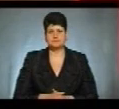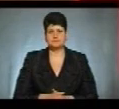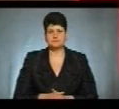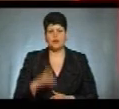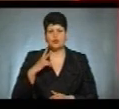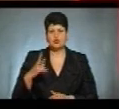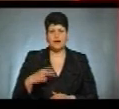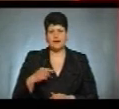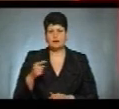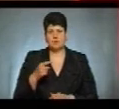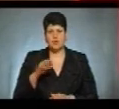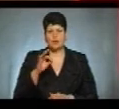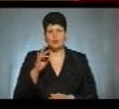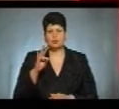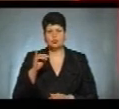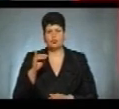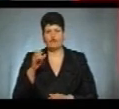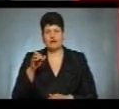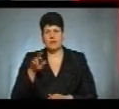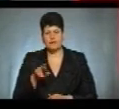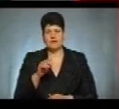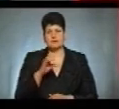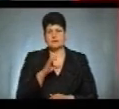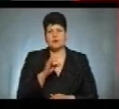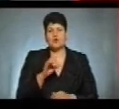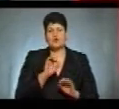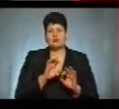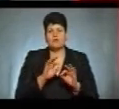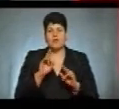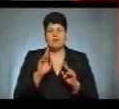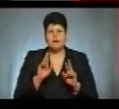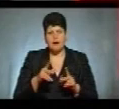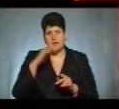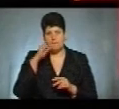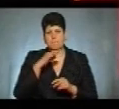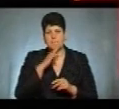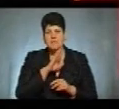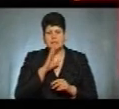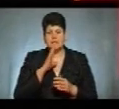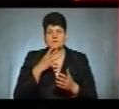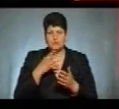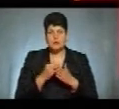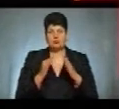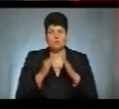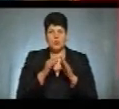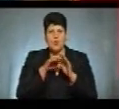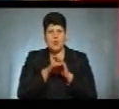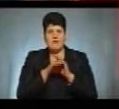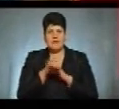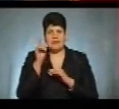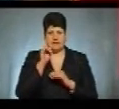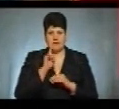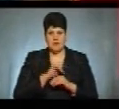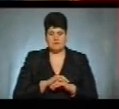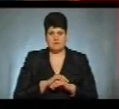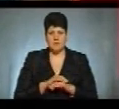Дочка тернополян Онуфрія та Ганни Саїків розповіла, як батьки у своєму будинку переховували євреїв. Вони попадали